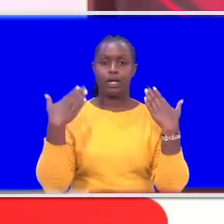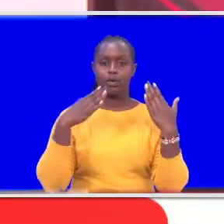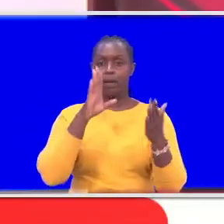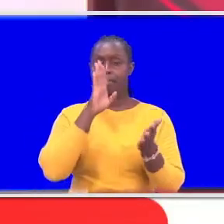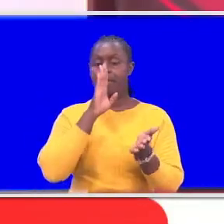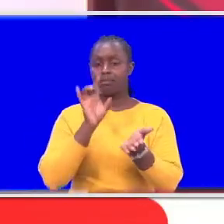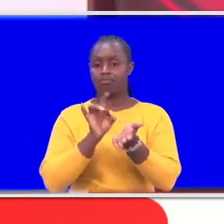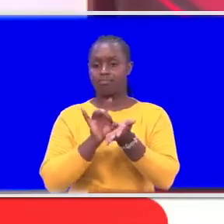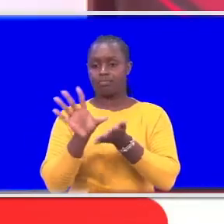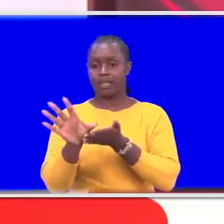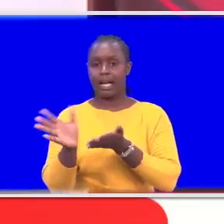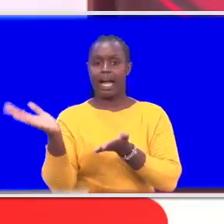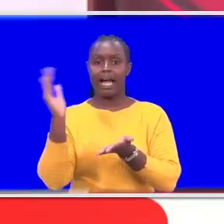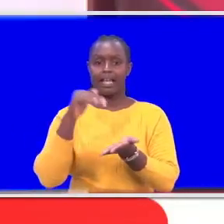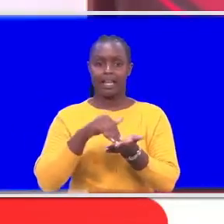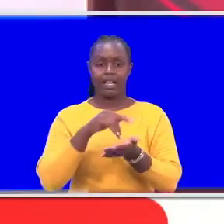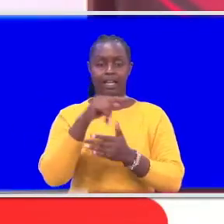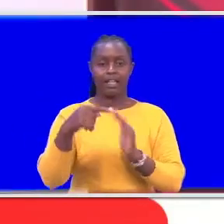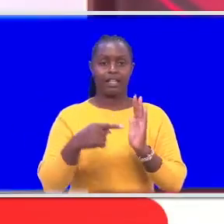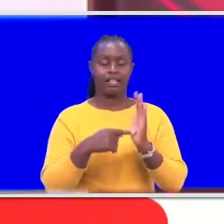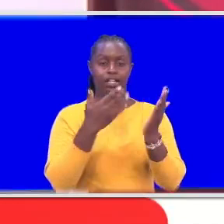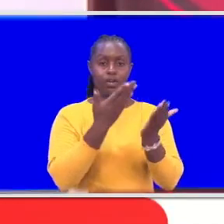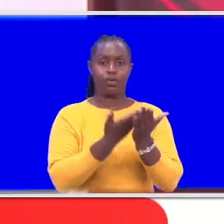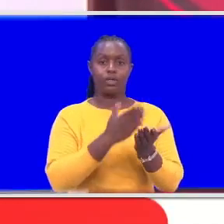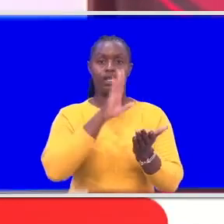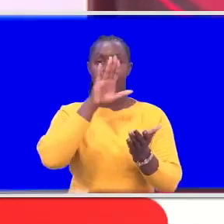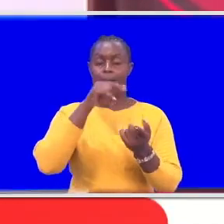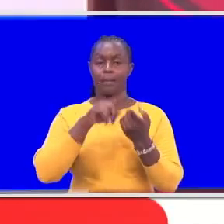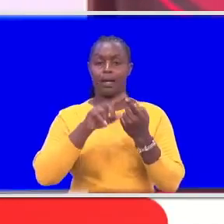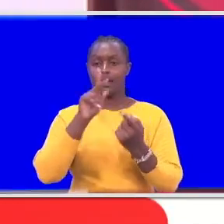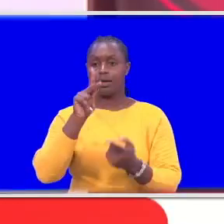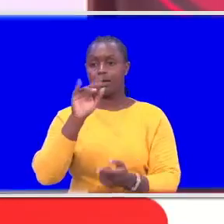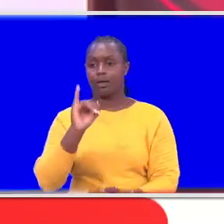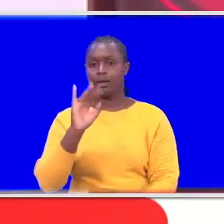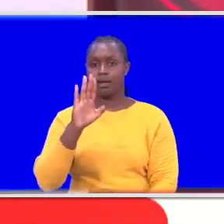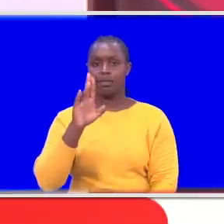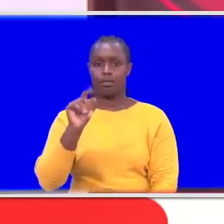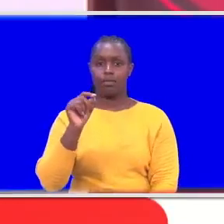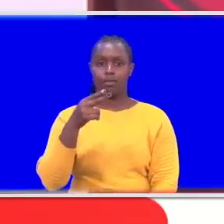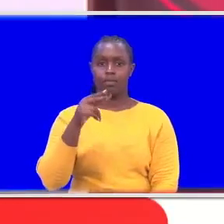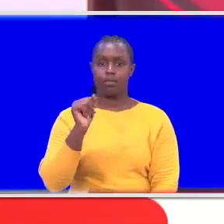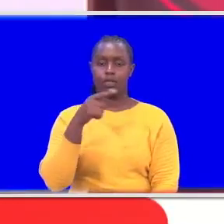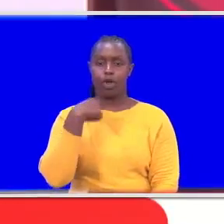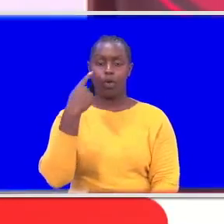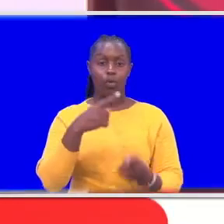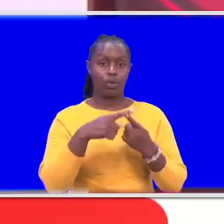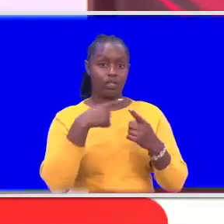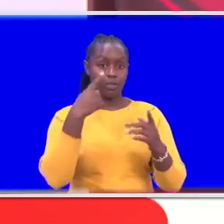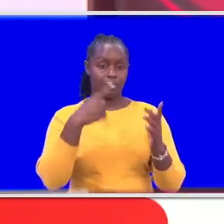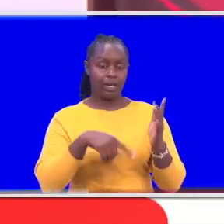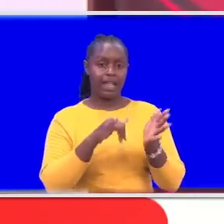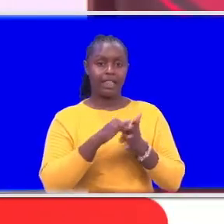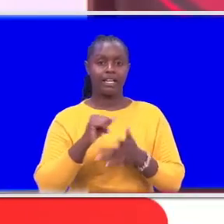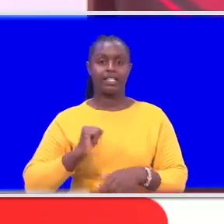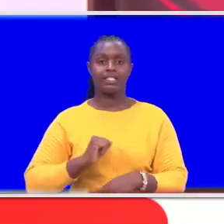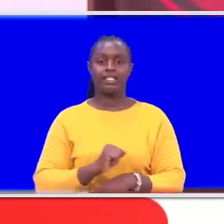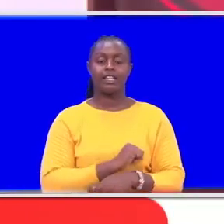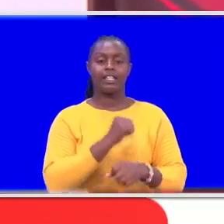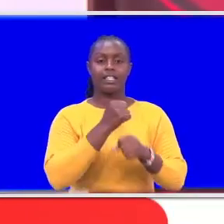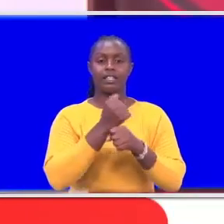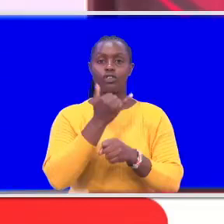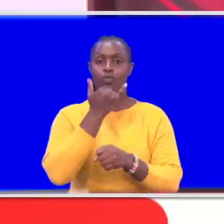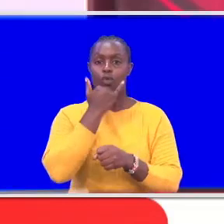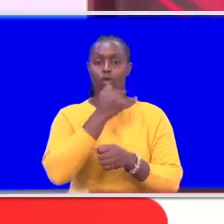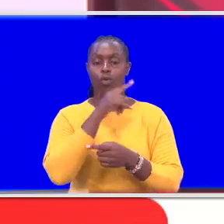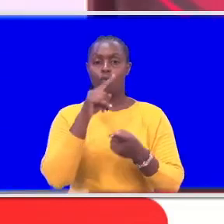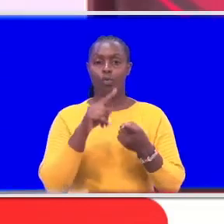tena mamlakani. Ombi hilo limewasilishwa na Michael Kibudha ambaye anashutumu bunge la seneti kwa kukiuka katiba wakati wa kikao cha